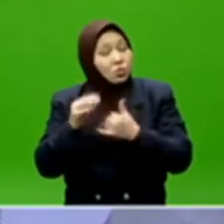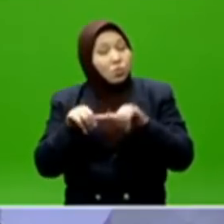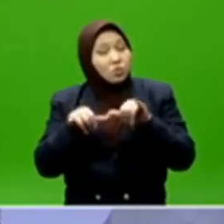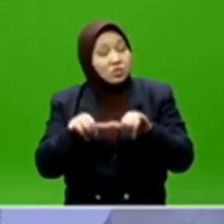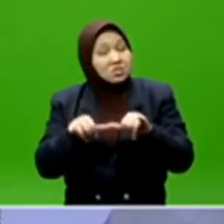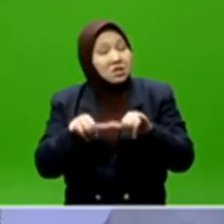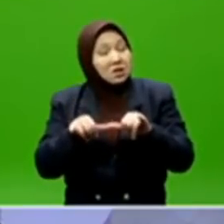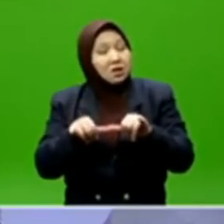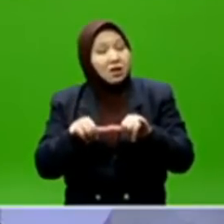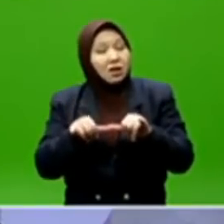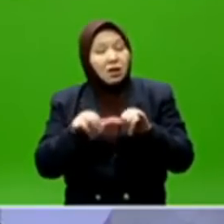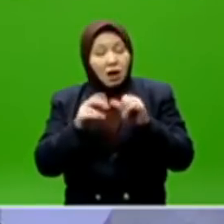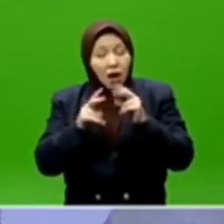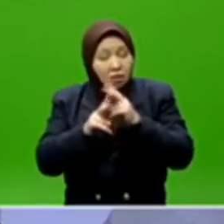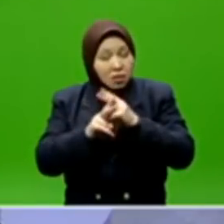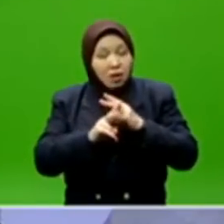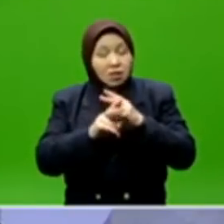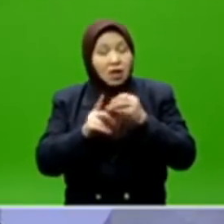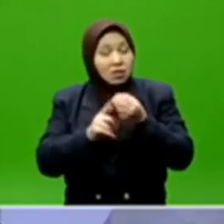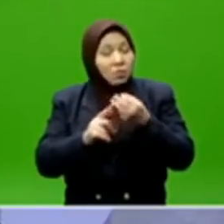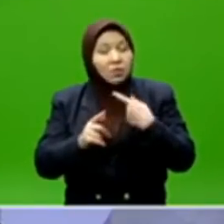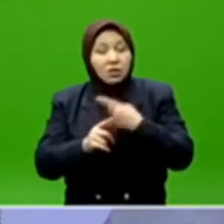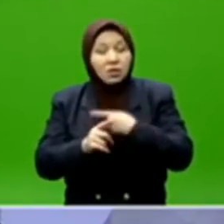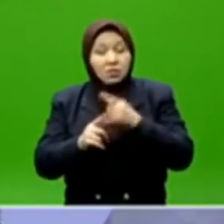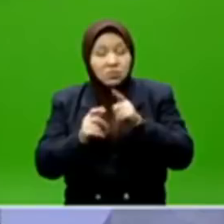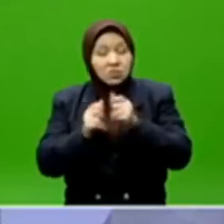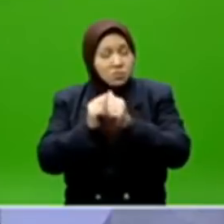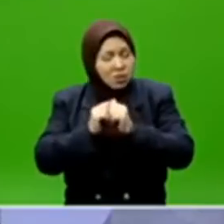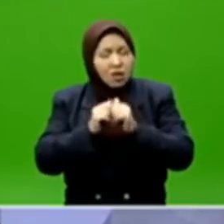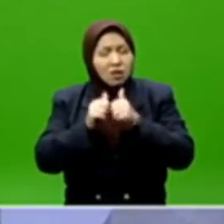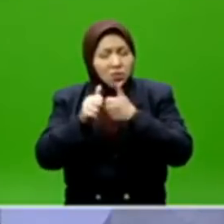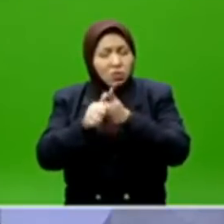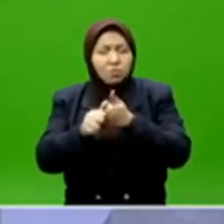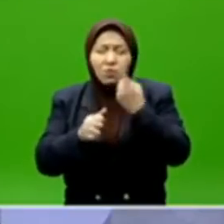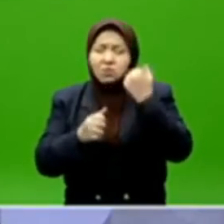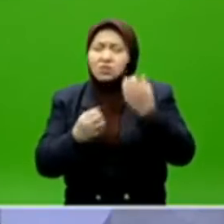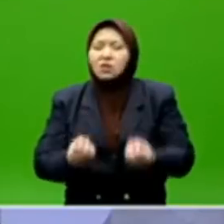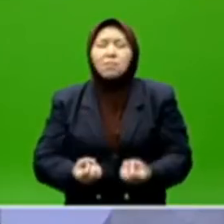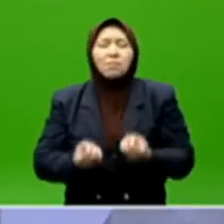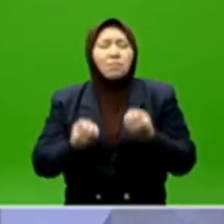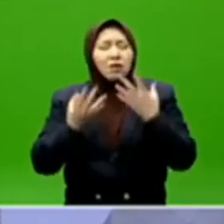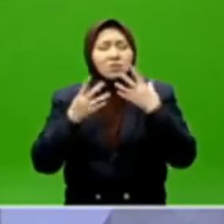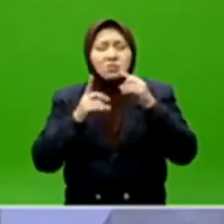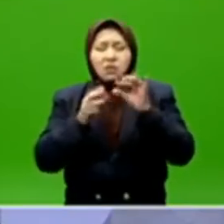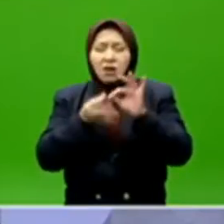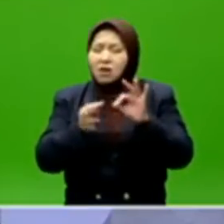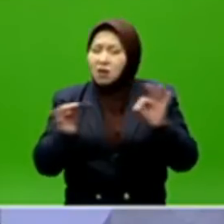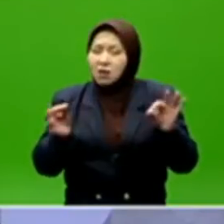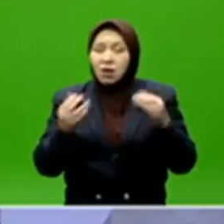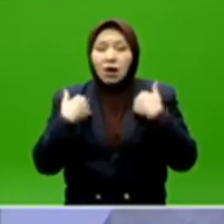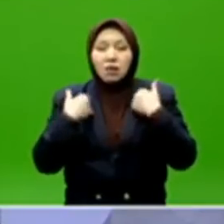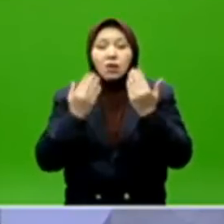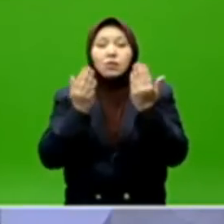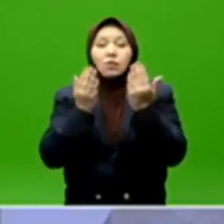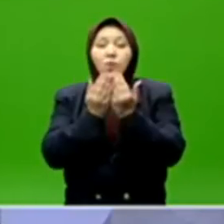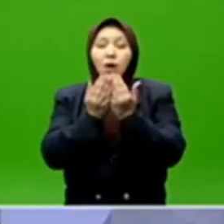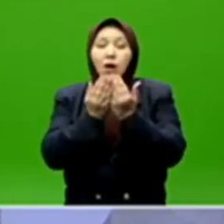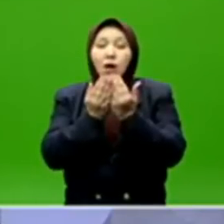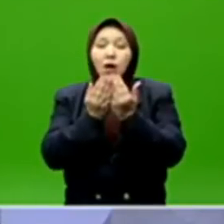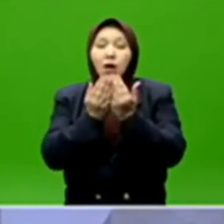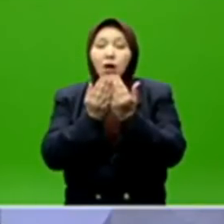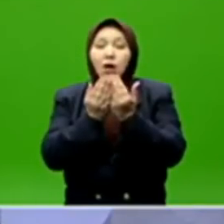bunyi. Kena hati-hati ataupun kita kena bersama dengan halaman ini kerana banyak sekali ayat-ayat yang melibatkan doa Ustaz. Dalam